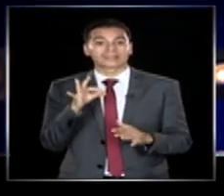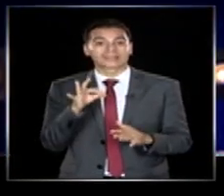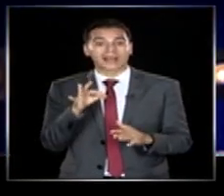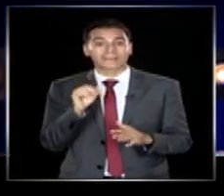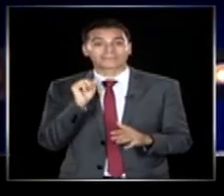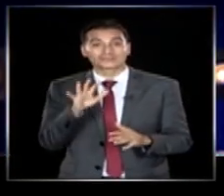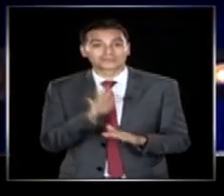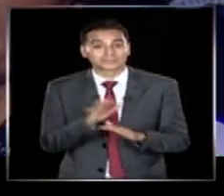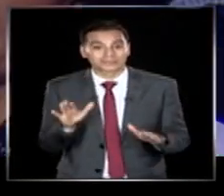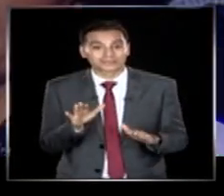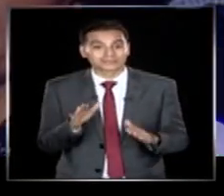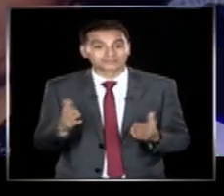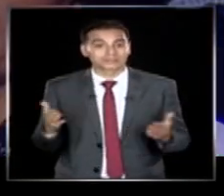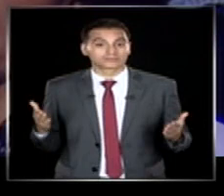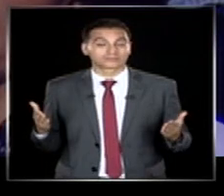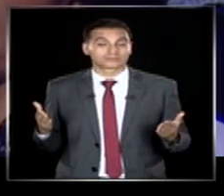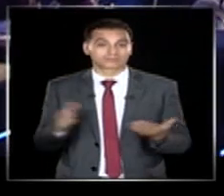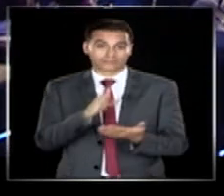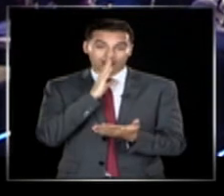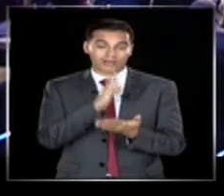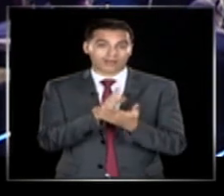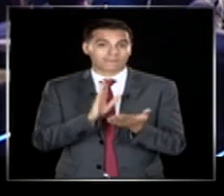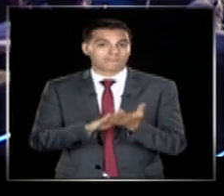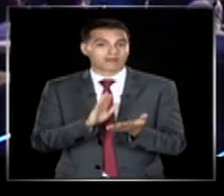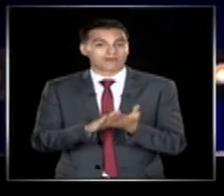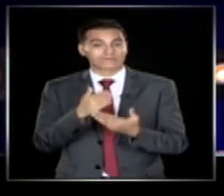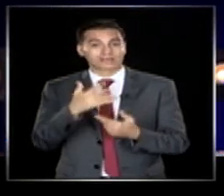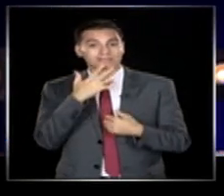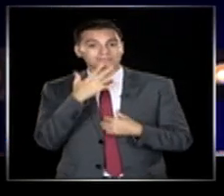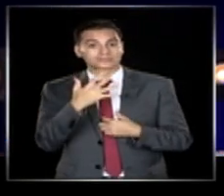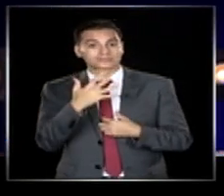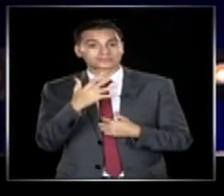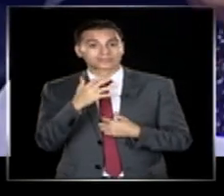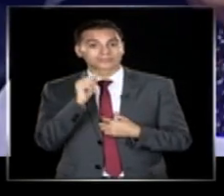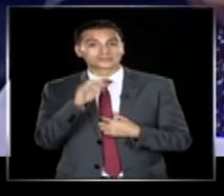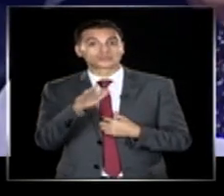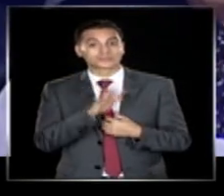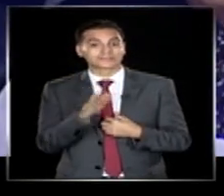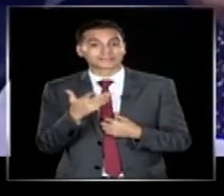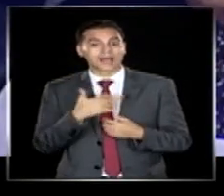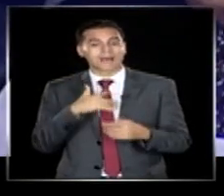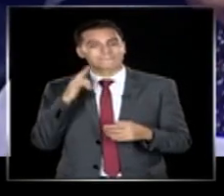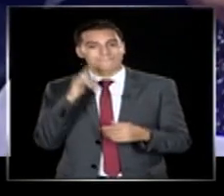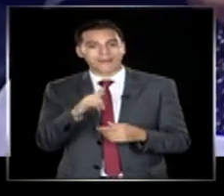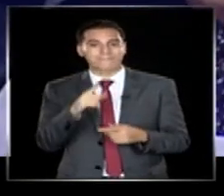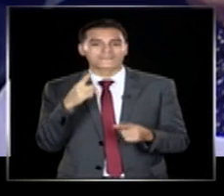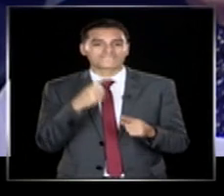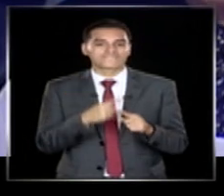تحصل على الميدالية الذهبية؟ برافو عليك والله. اشمعنى اخترت الرياضة دي؟ بحبها